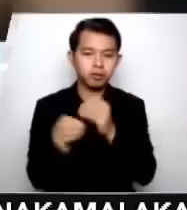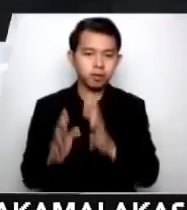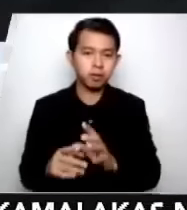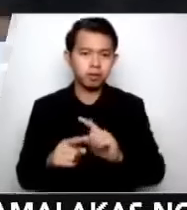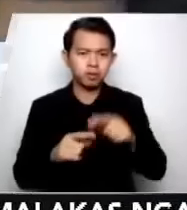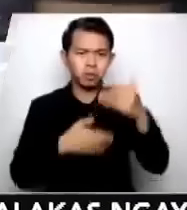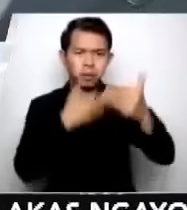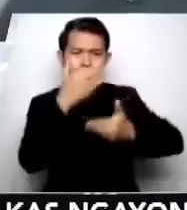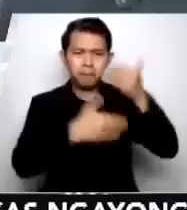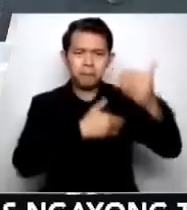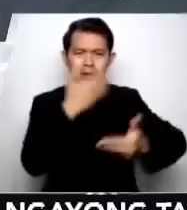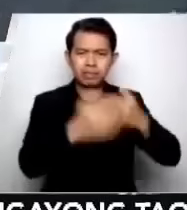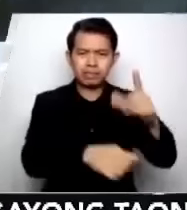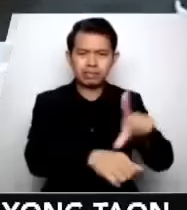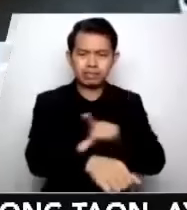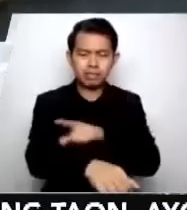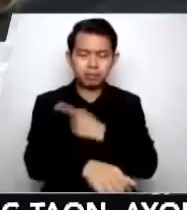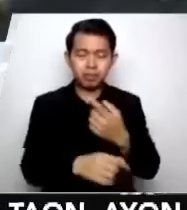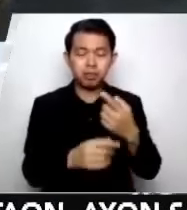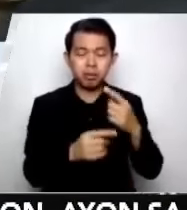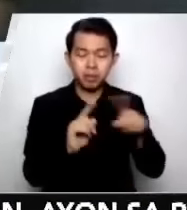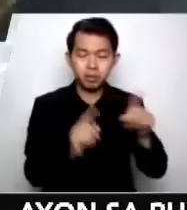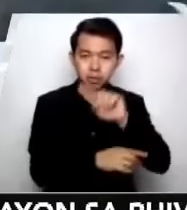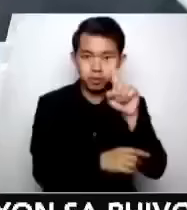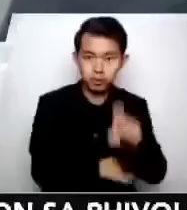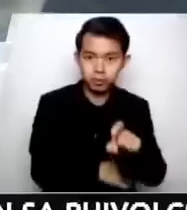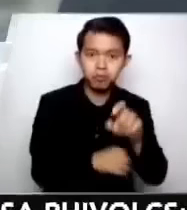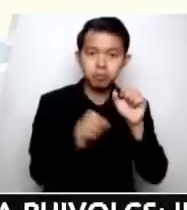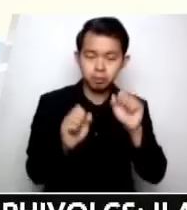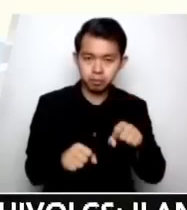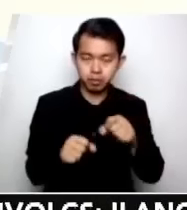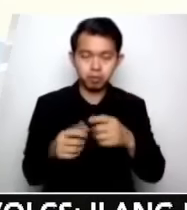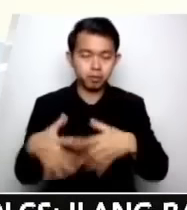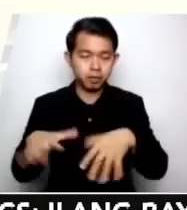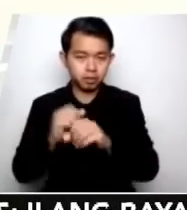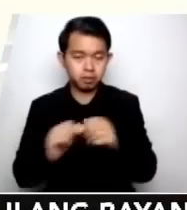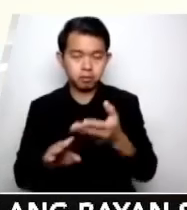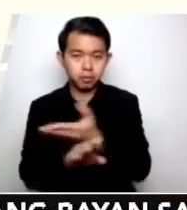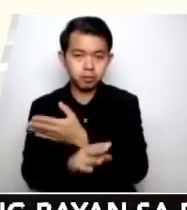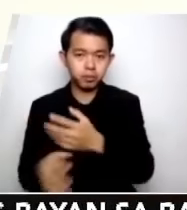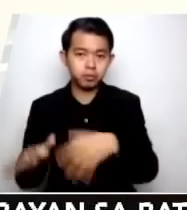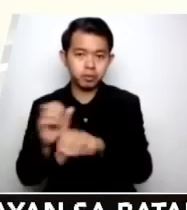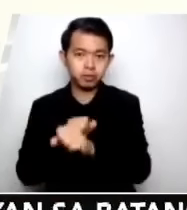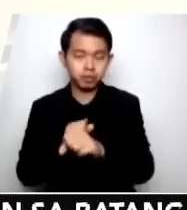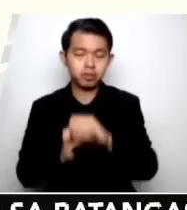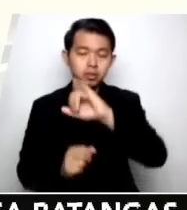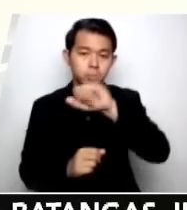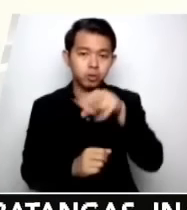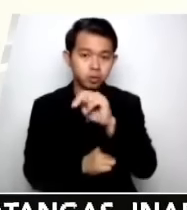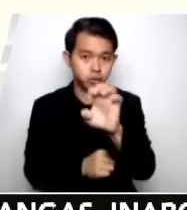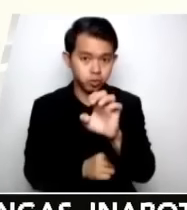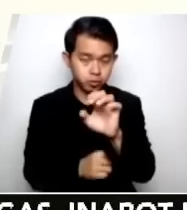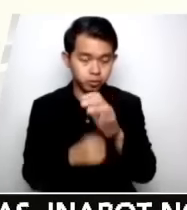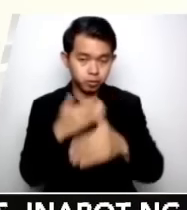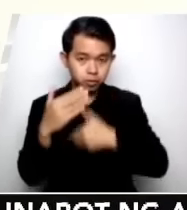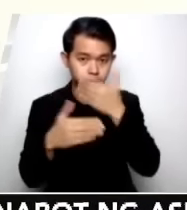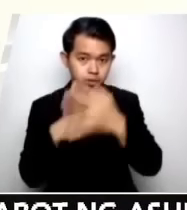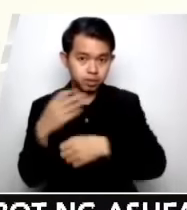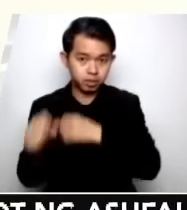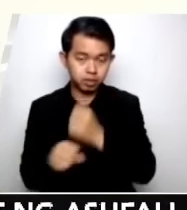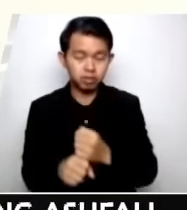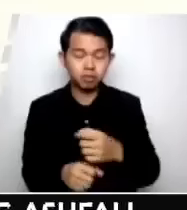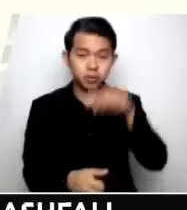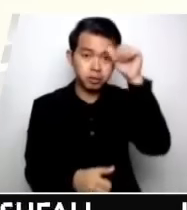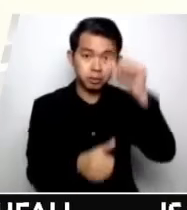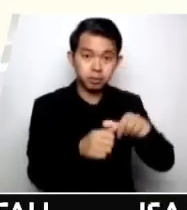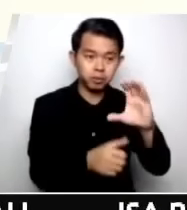dadaanan, aabot ba ito bago matapos ang 19th Congress sa Hunyo? It's hard to say. Tatandaan nyo yung corona case that took